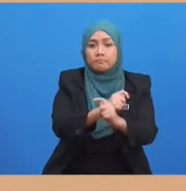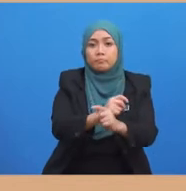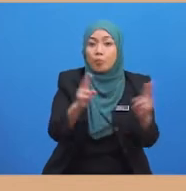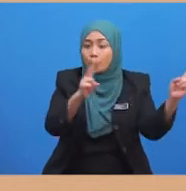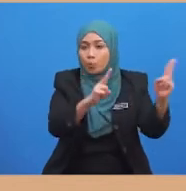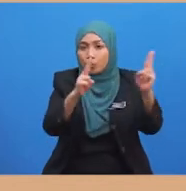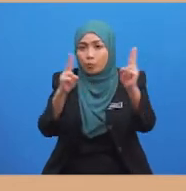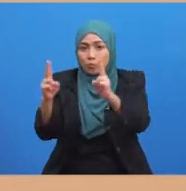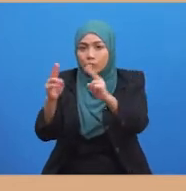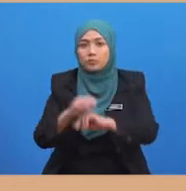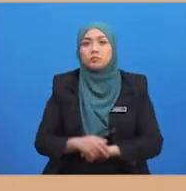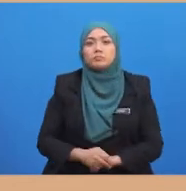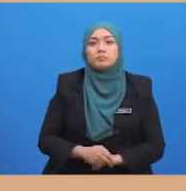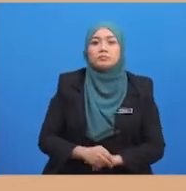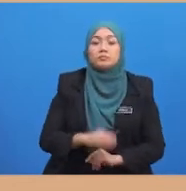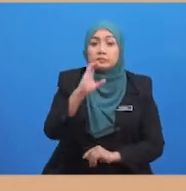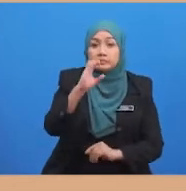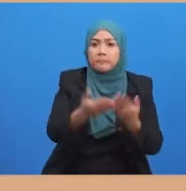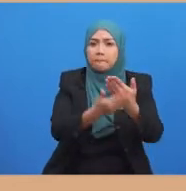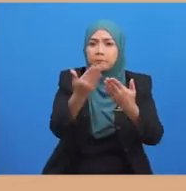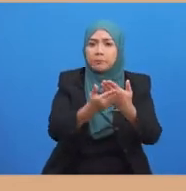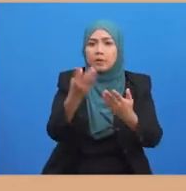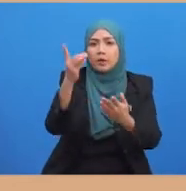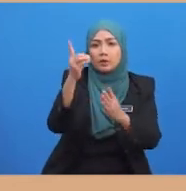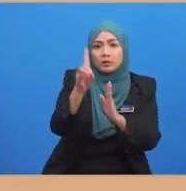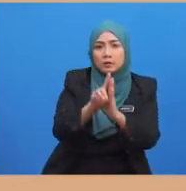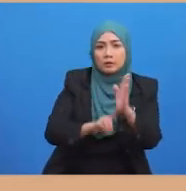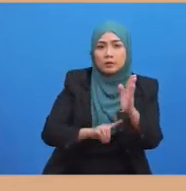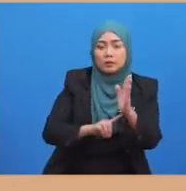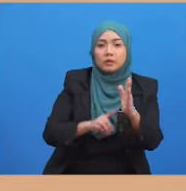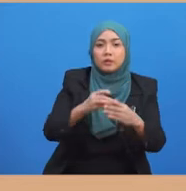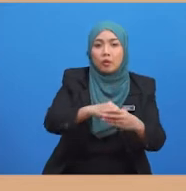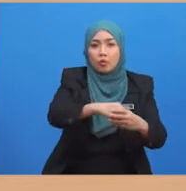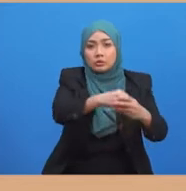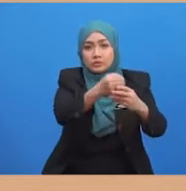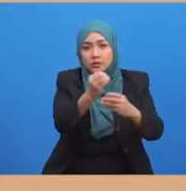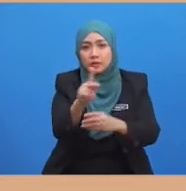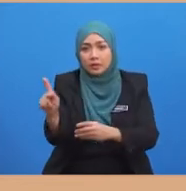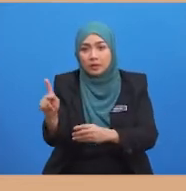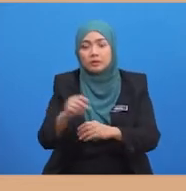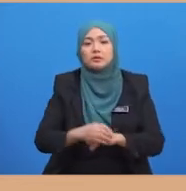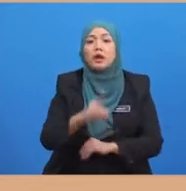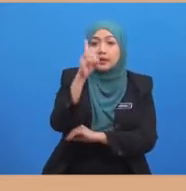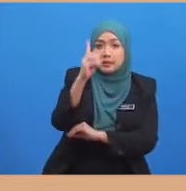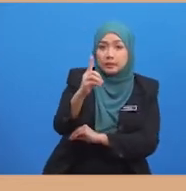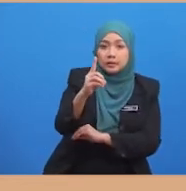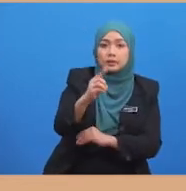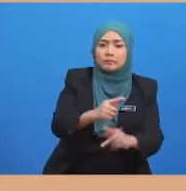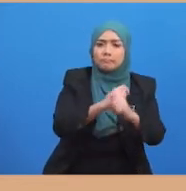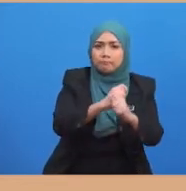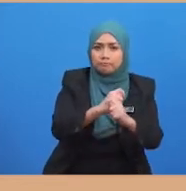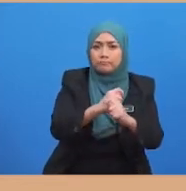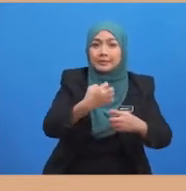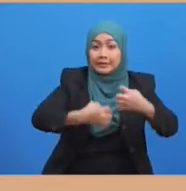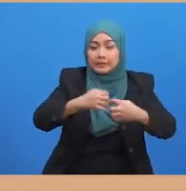udara, C. Mudah dioksidakan dan D. Penebat